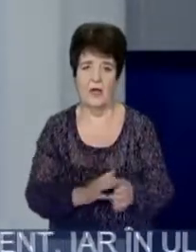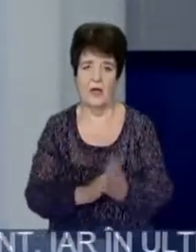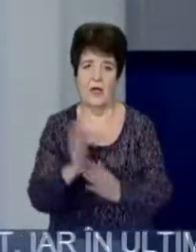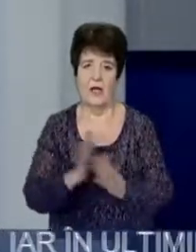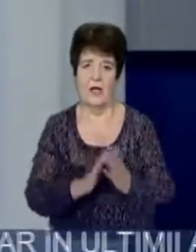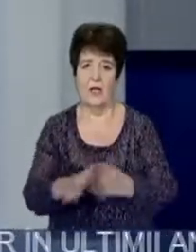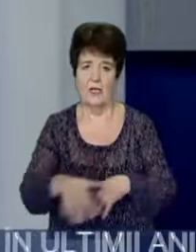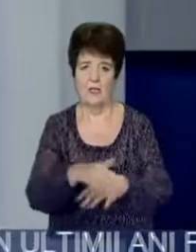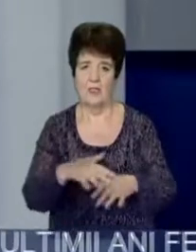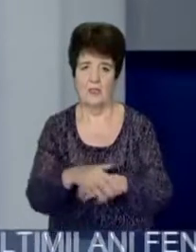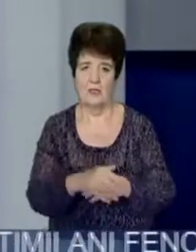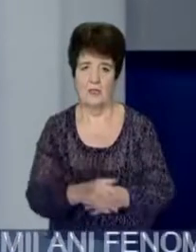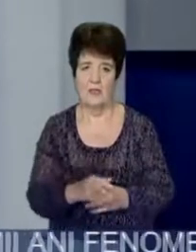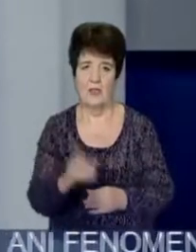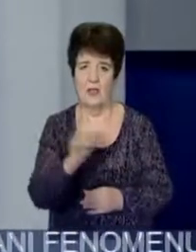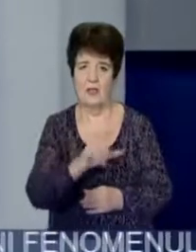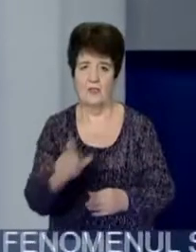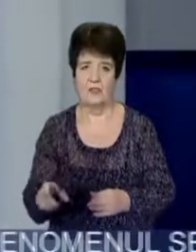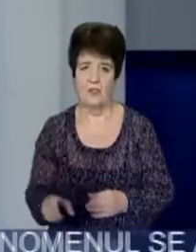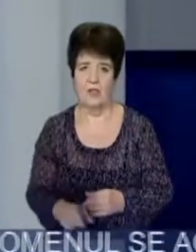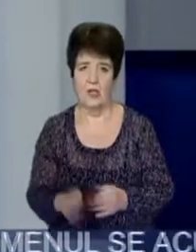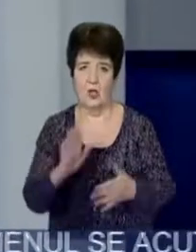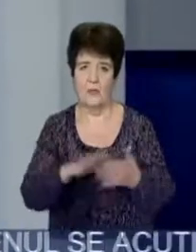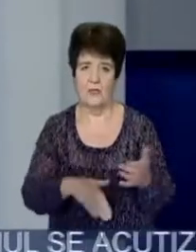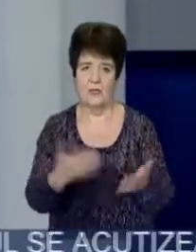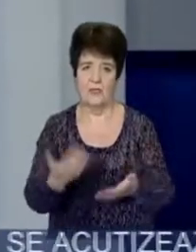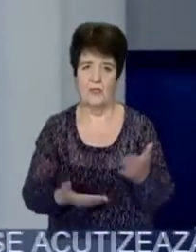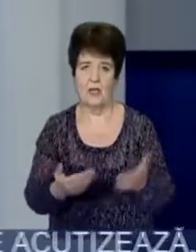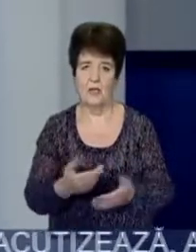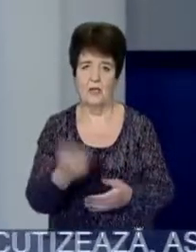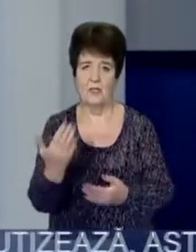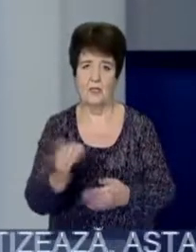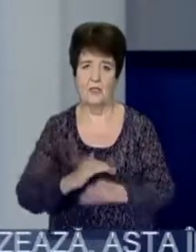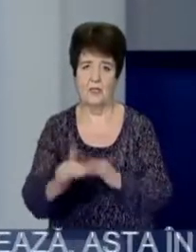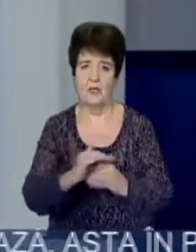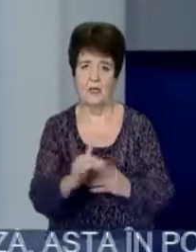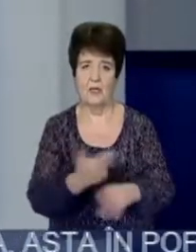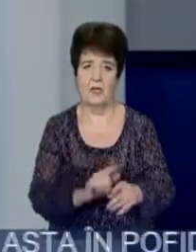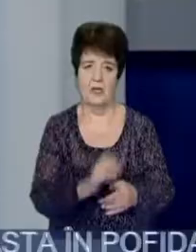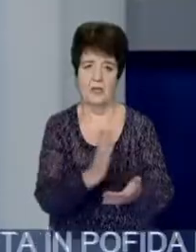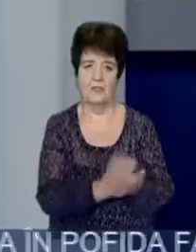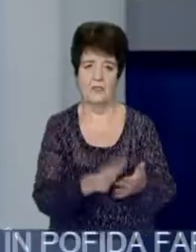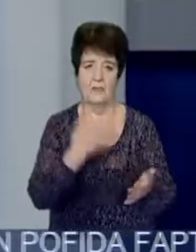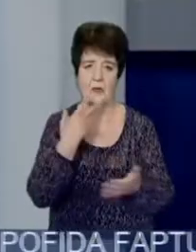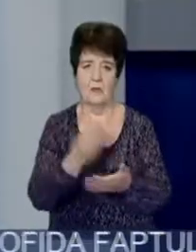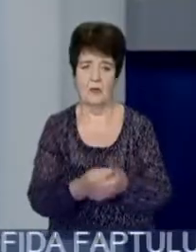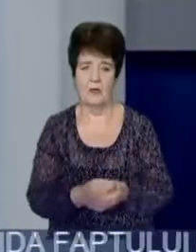publice, iar cetățenii riscă amenzi usturătoare dacă nu o nimicesc de pe terenurile pe care le dețin în